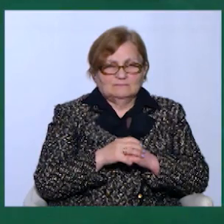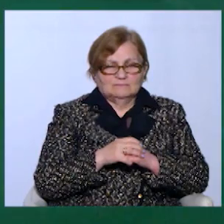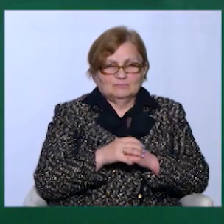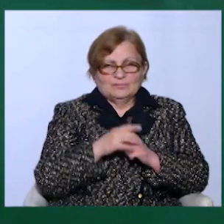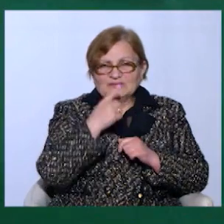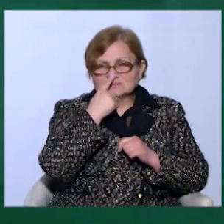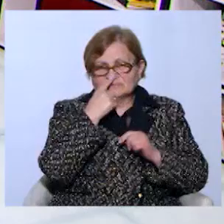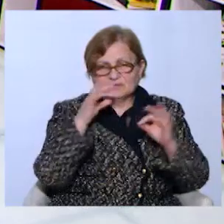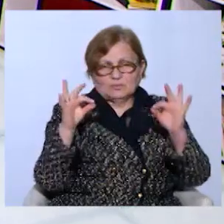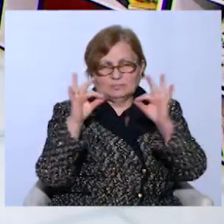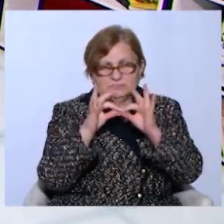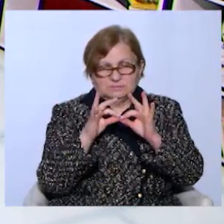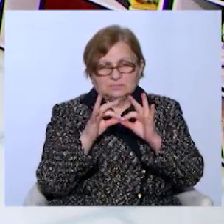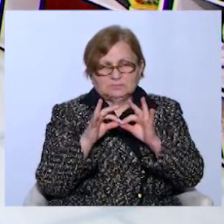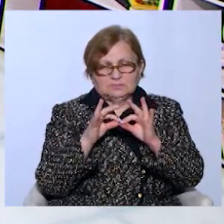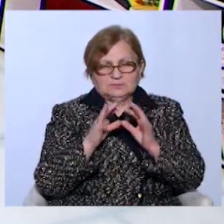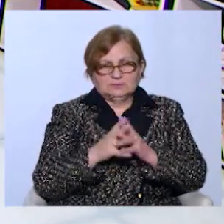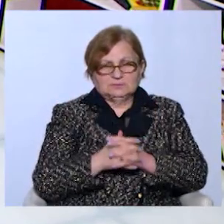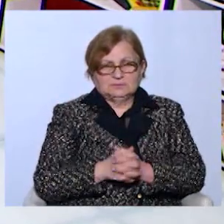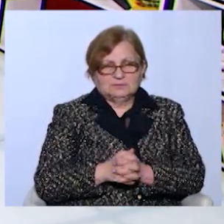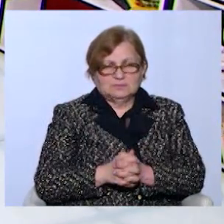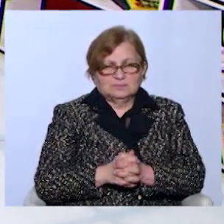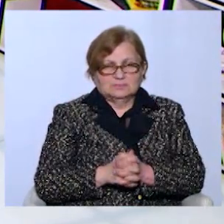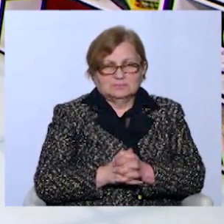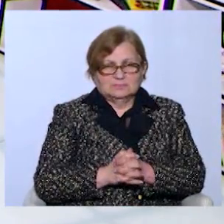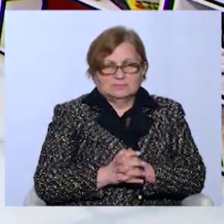წვეროებით მიადეთ ერთმანეთს და